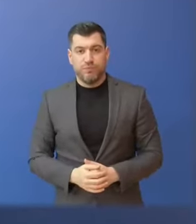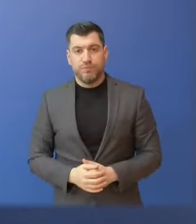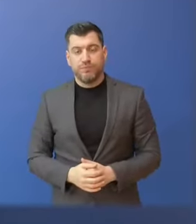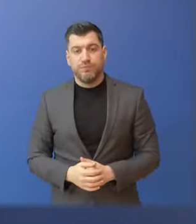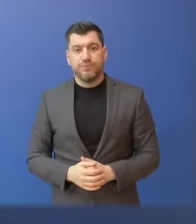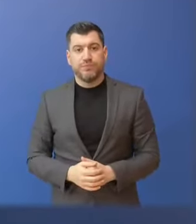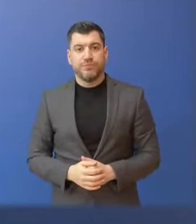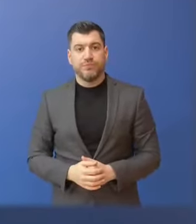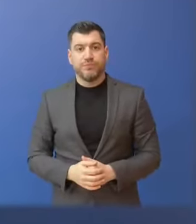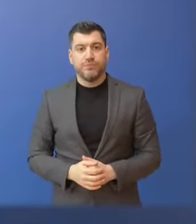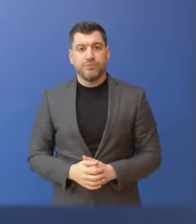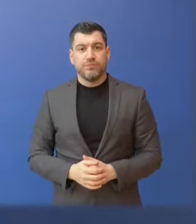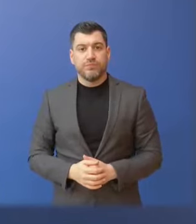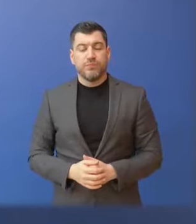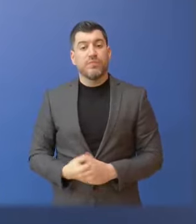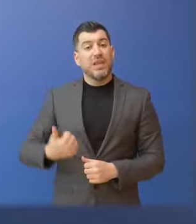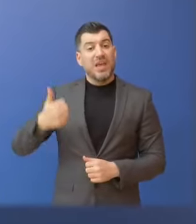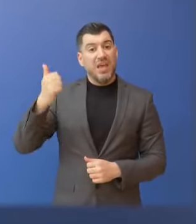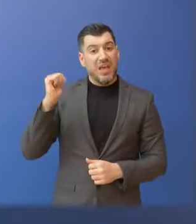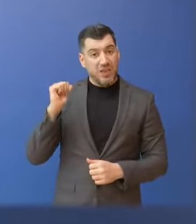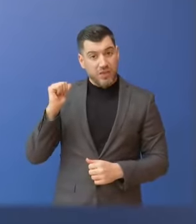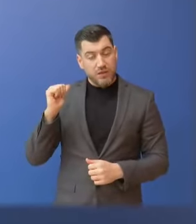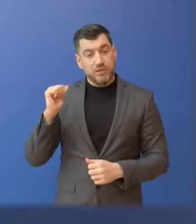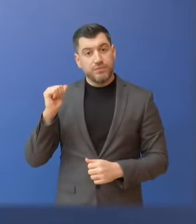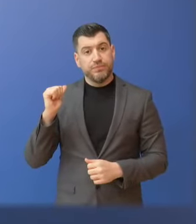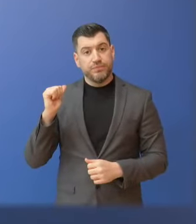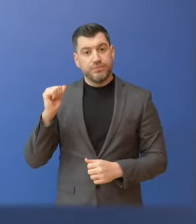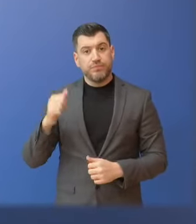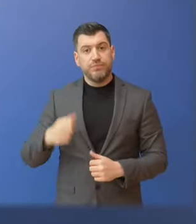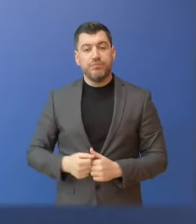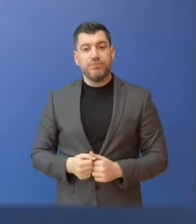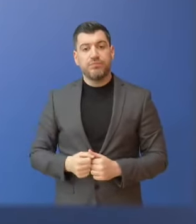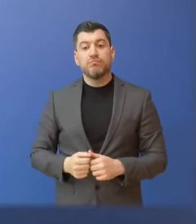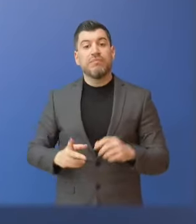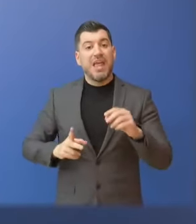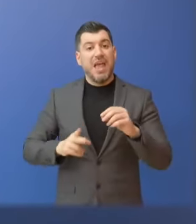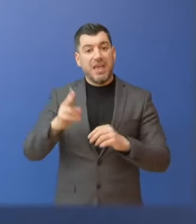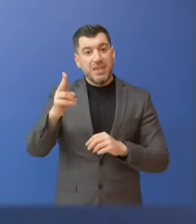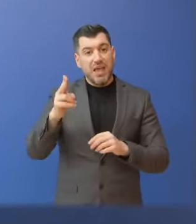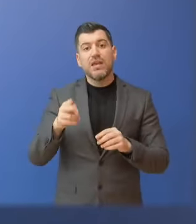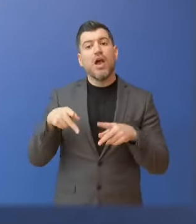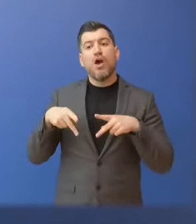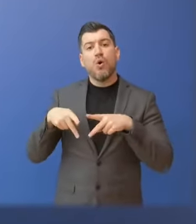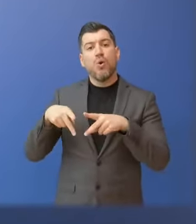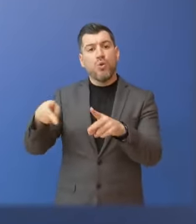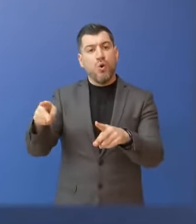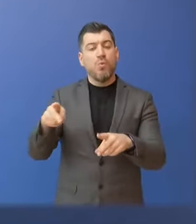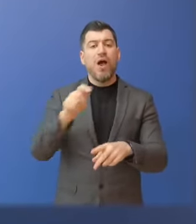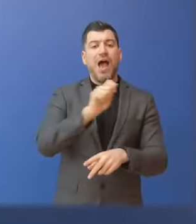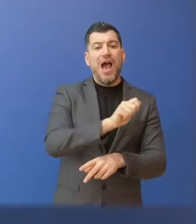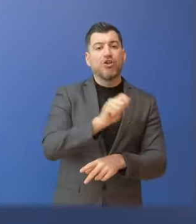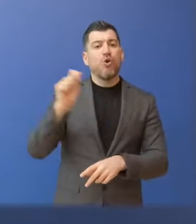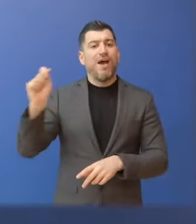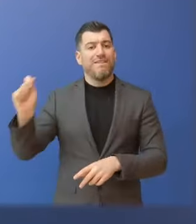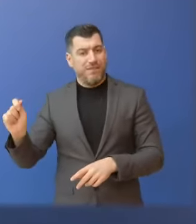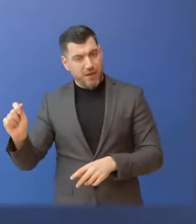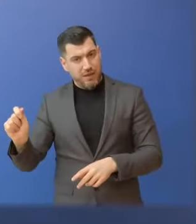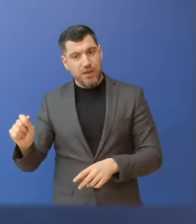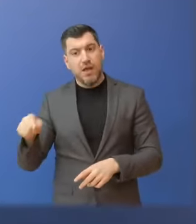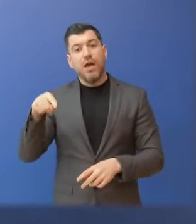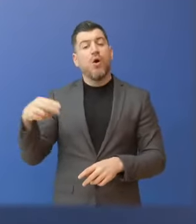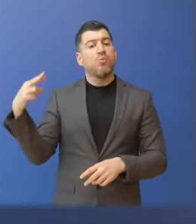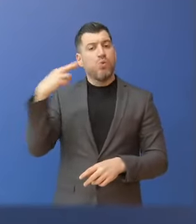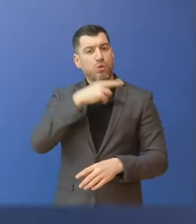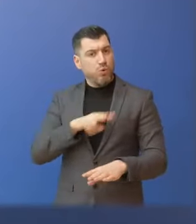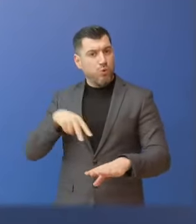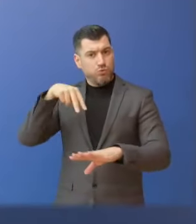καταναλωτή πραγματοποιήθηκε χθες η τελετή παράδοσης του οδικού άξονα άκτιο αμβρακία παρουσία του πρωθυπουργού κυριάκου μητσοτάκη